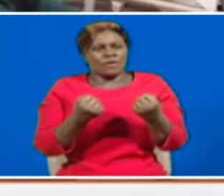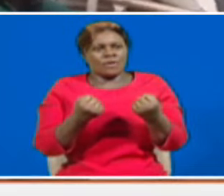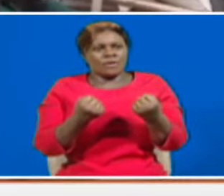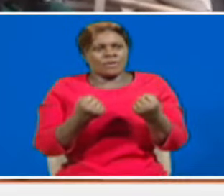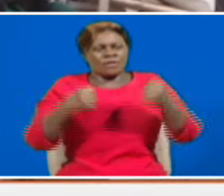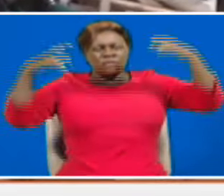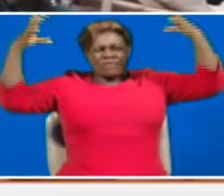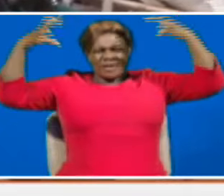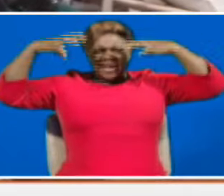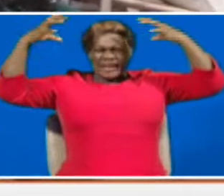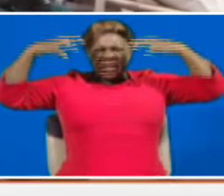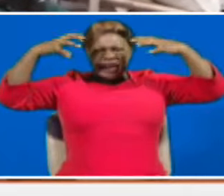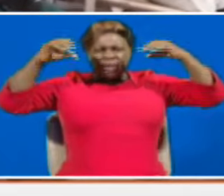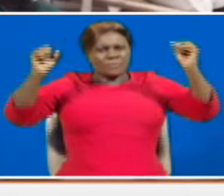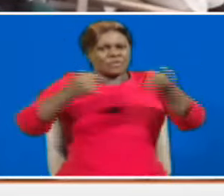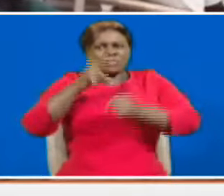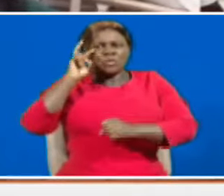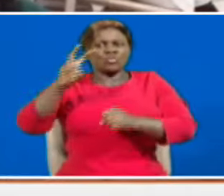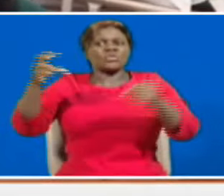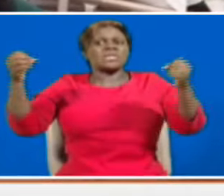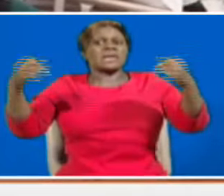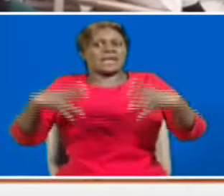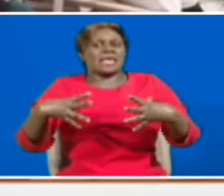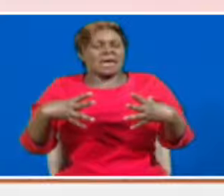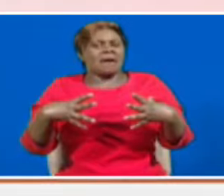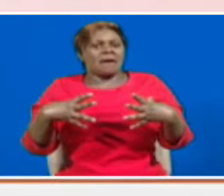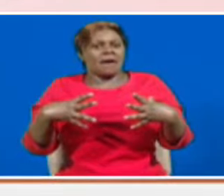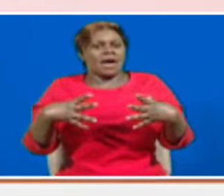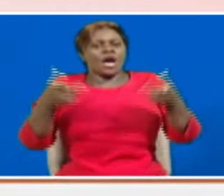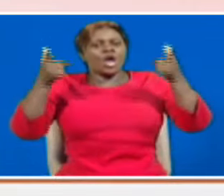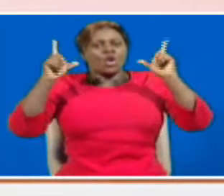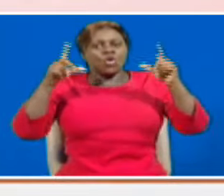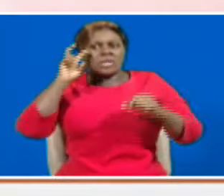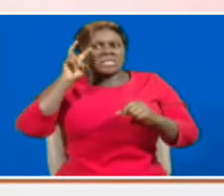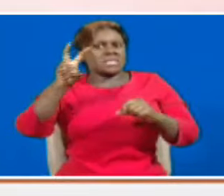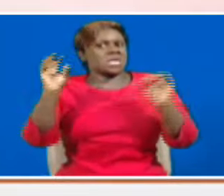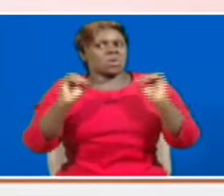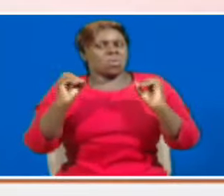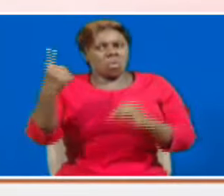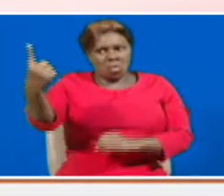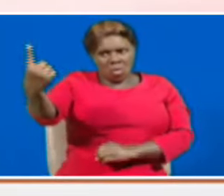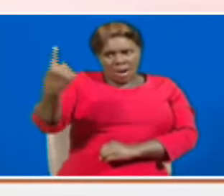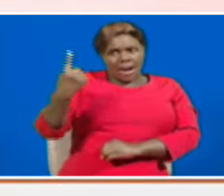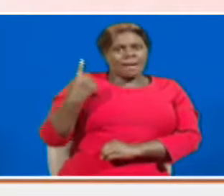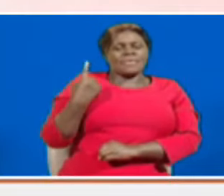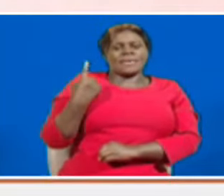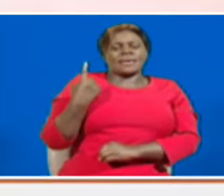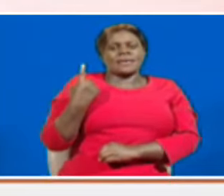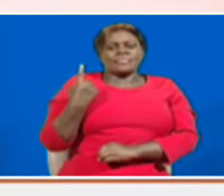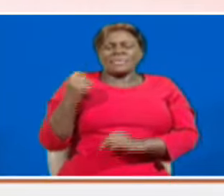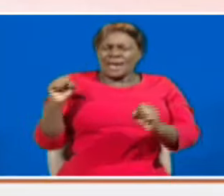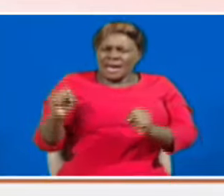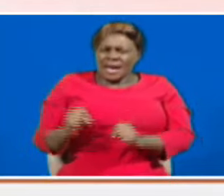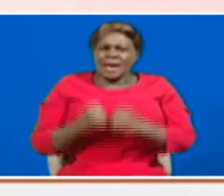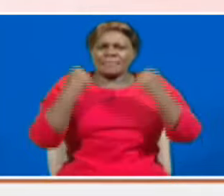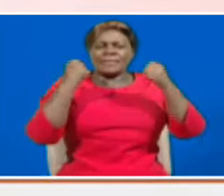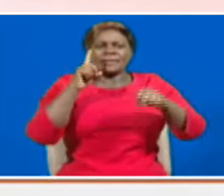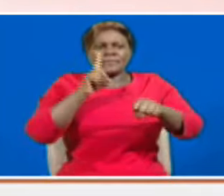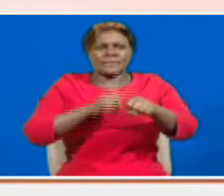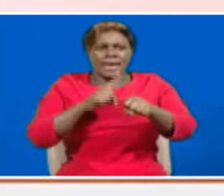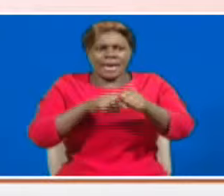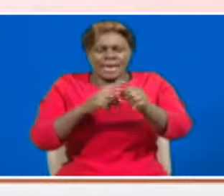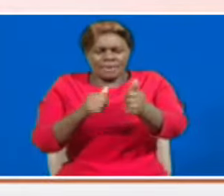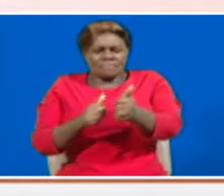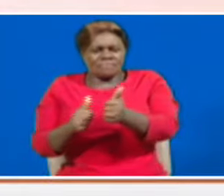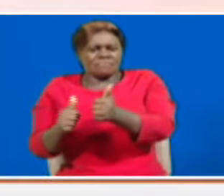visibility, hakuona tanka, trailer, yenye ilikuwa inakuja mbele. So, kwa harakati ya